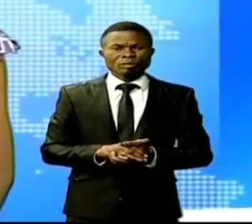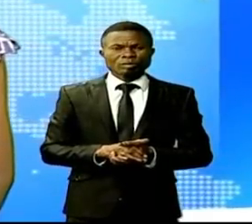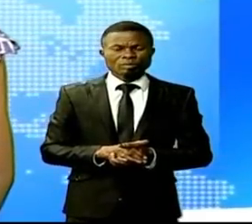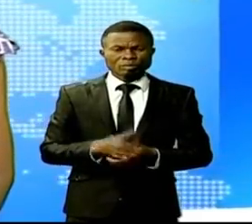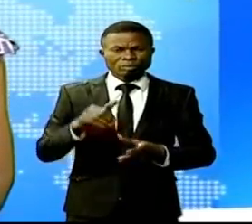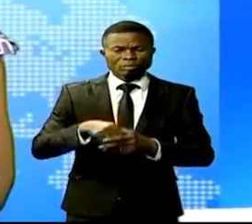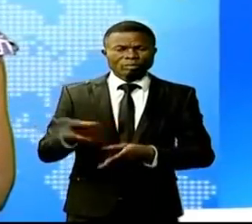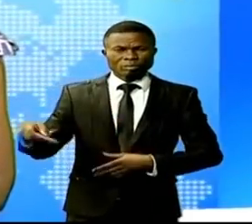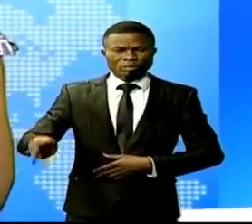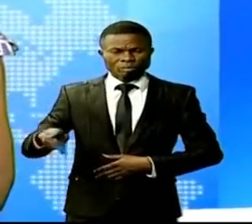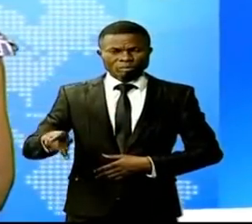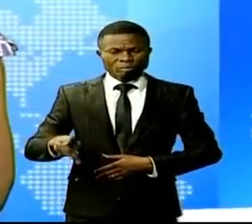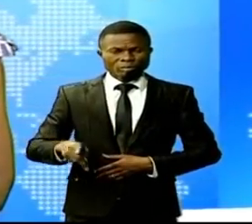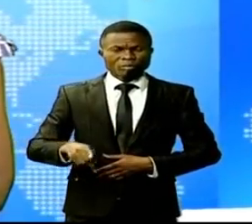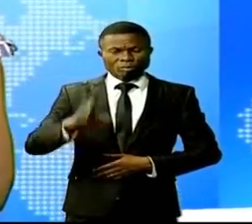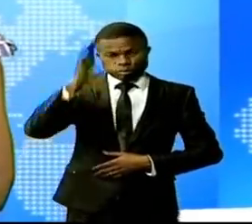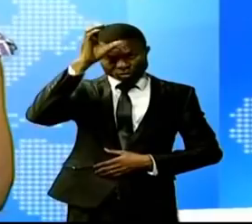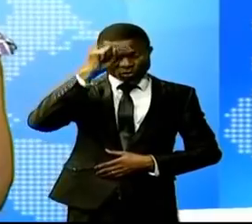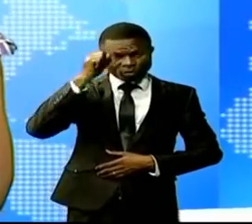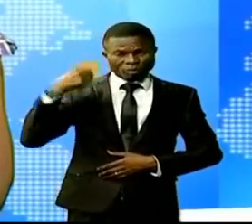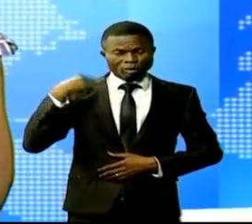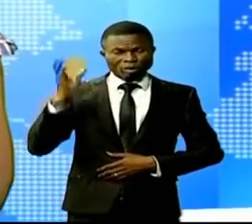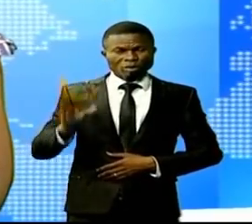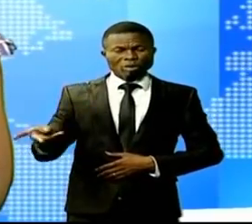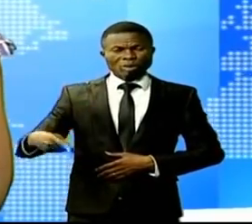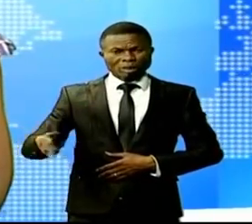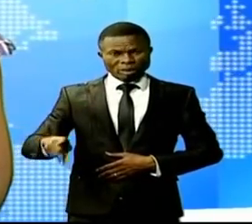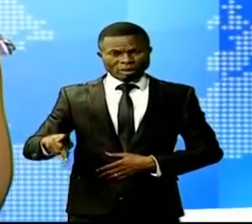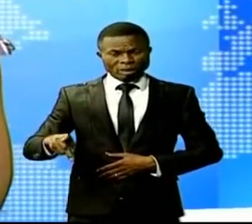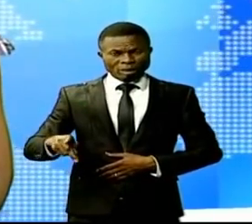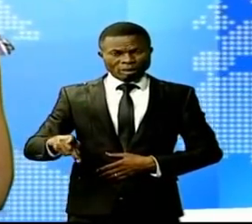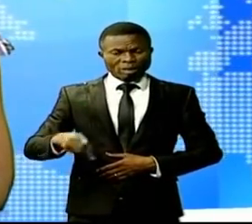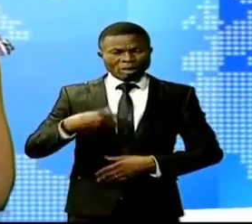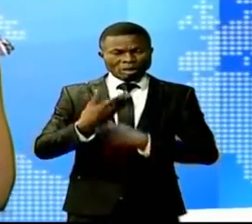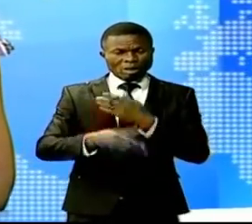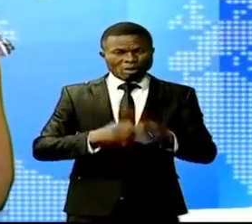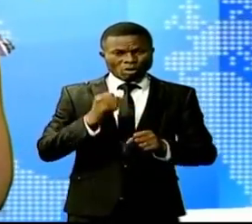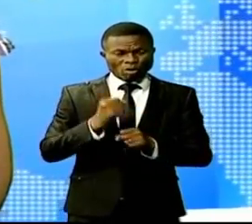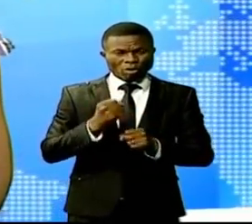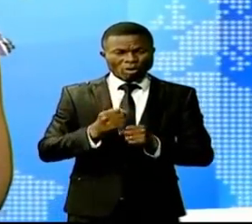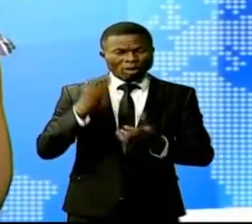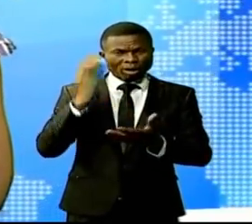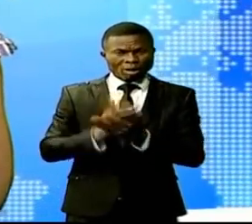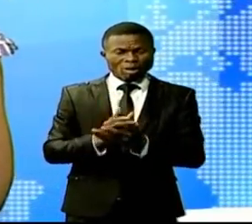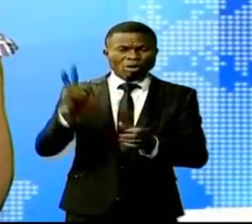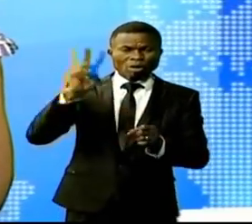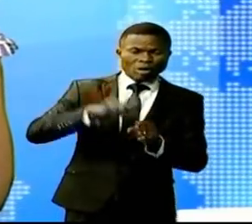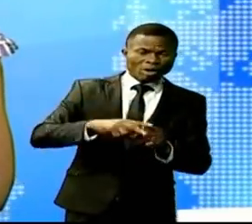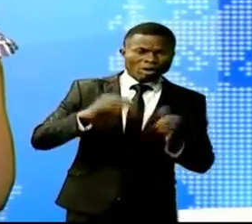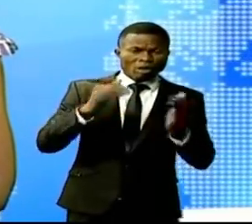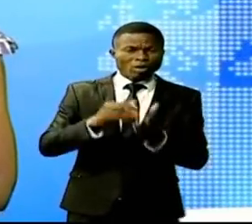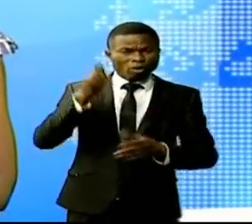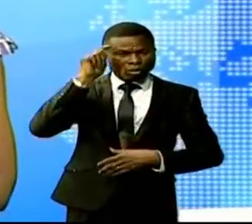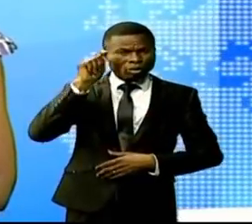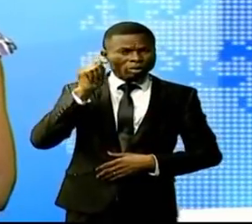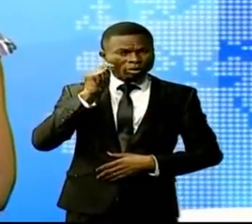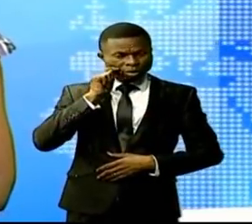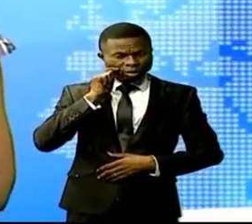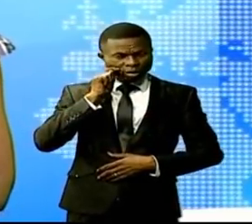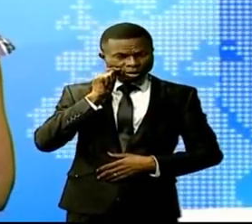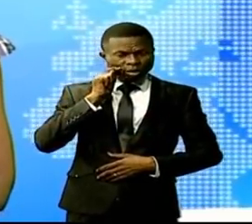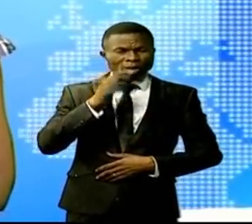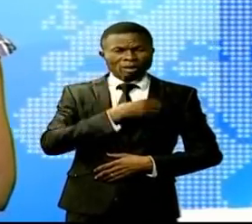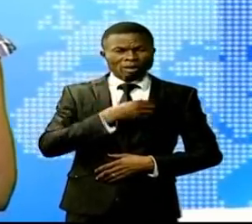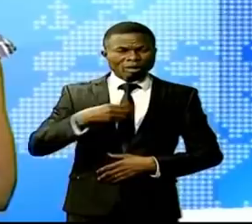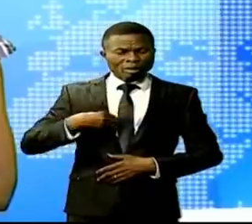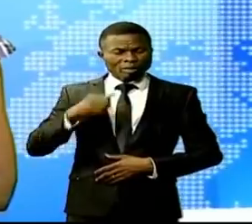Dans la province du Kwilu, le gouverneur provincial s'active dans la lutte contre les violences sexuelles basées